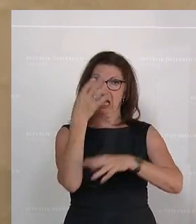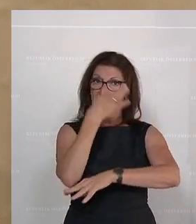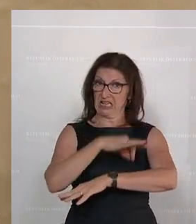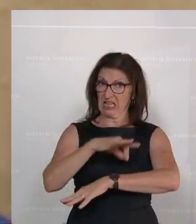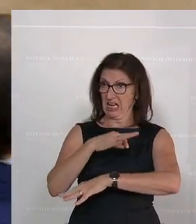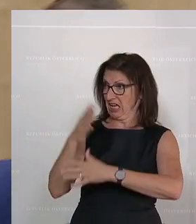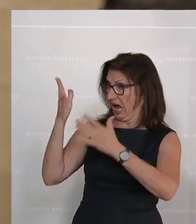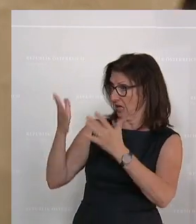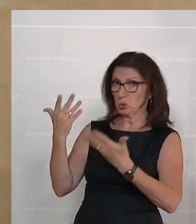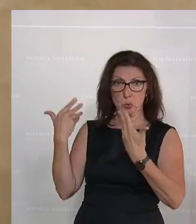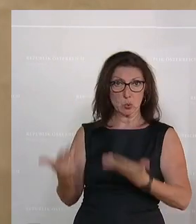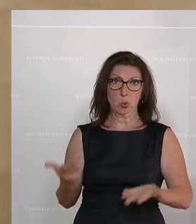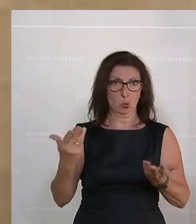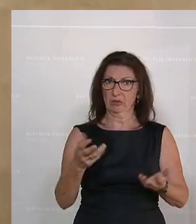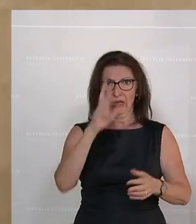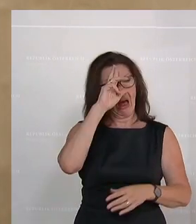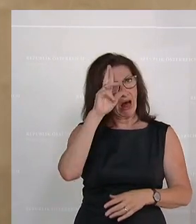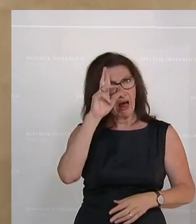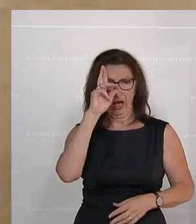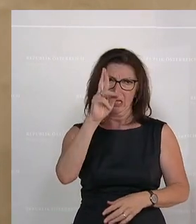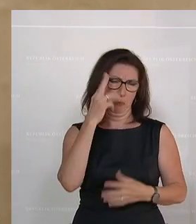schützen damen und herren